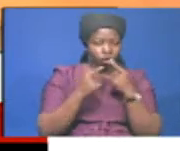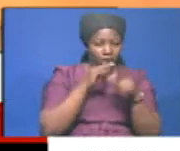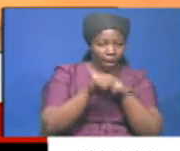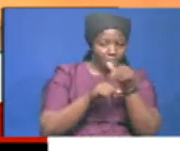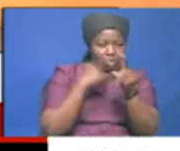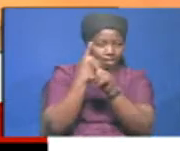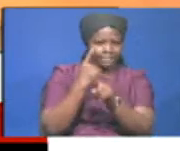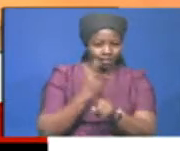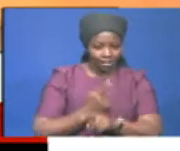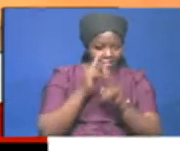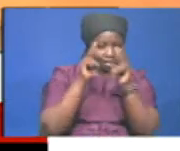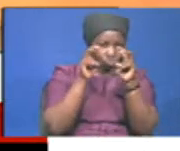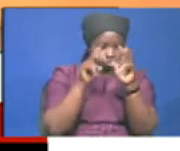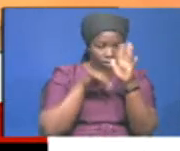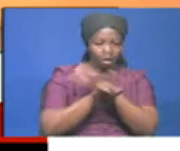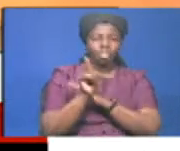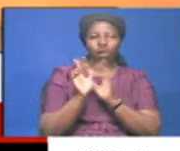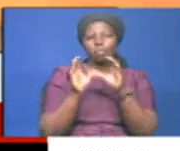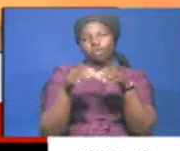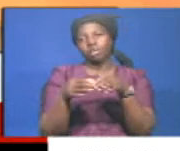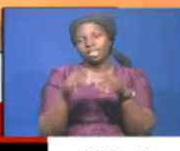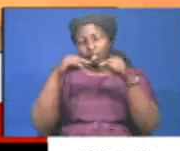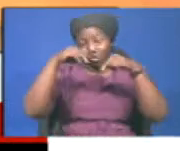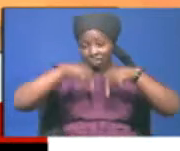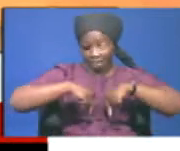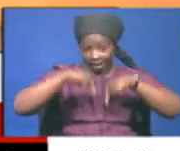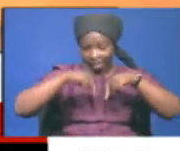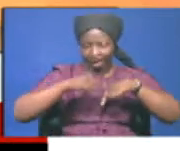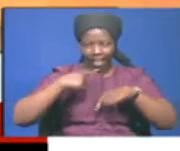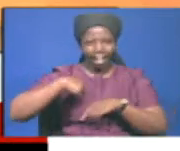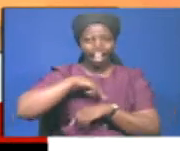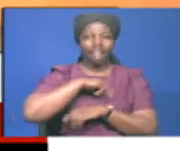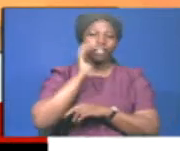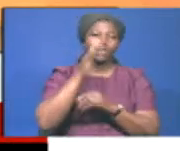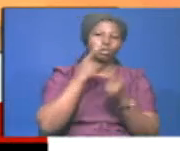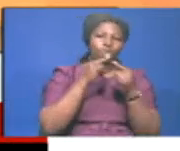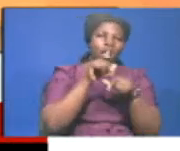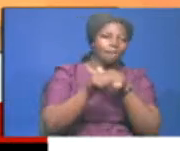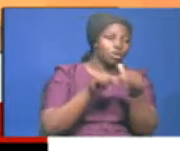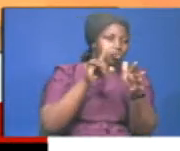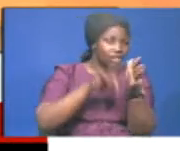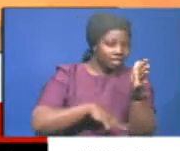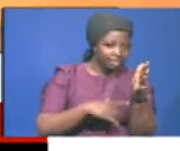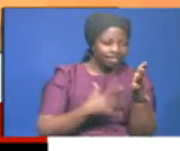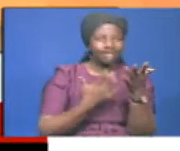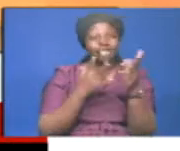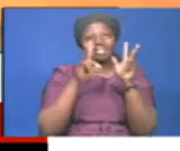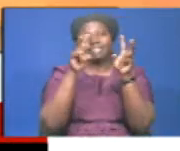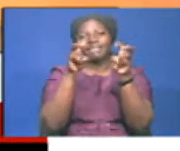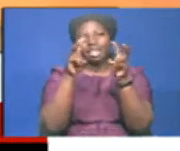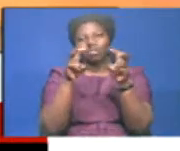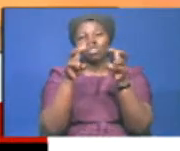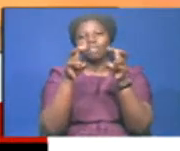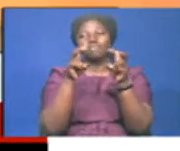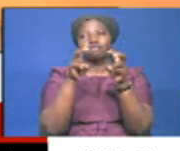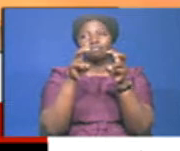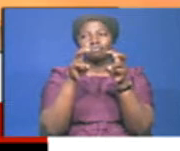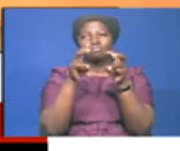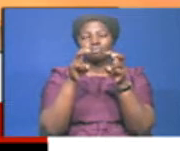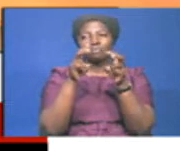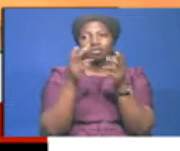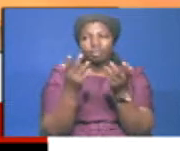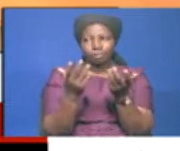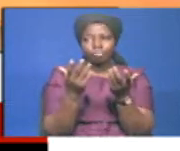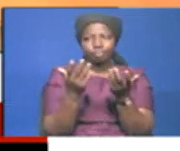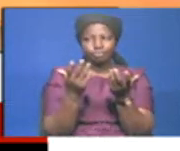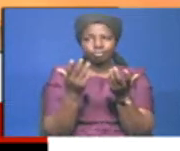mbalimbali katika jamii. Na leo hii mtazamaji, tutakuwa tunazungumza kuhusiana na masuala ya uenezaji ama